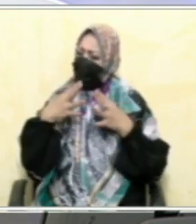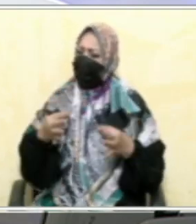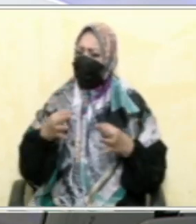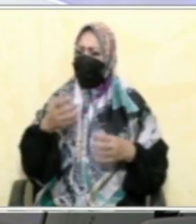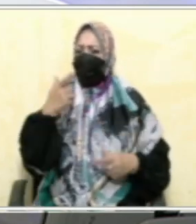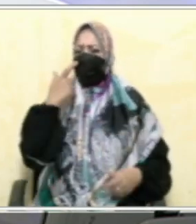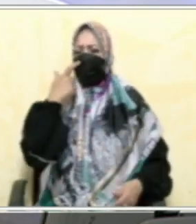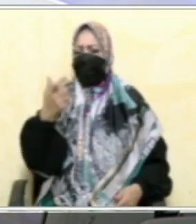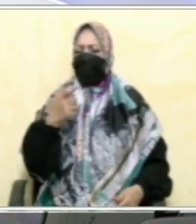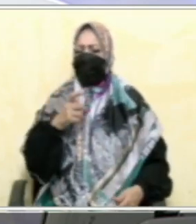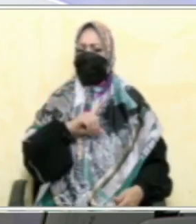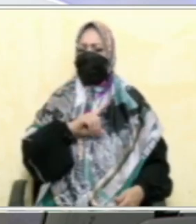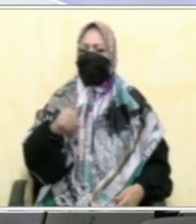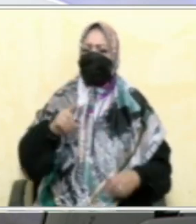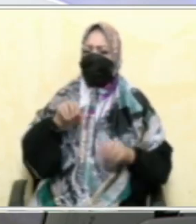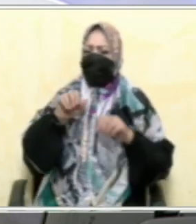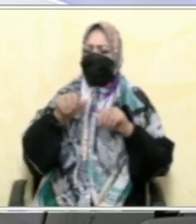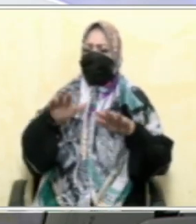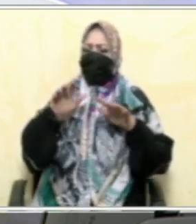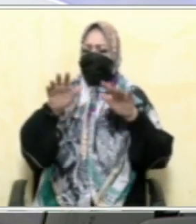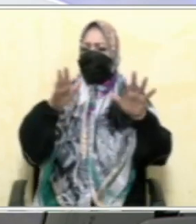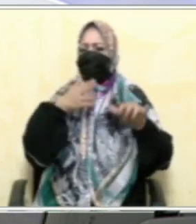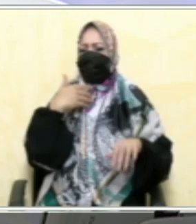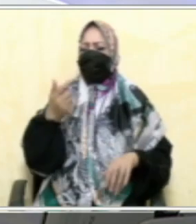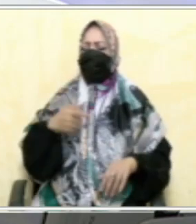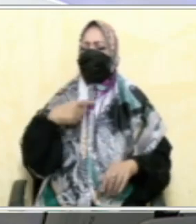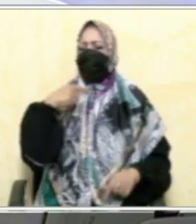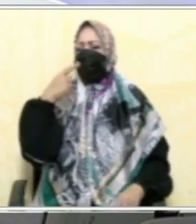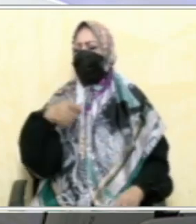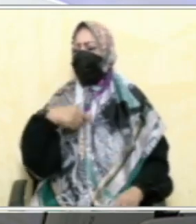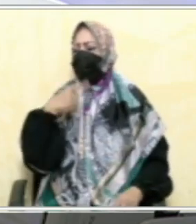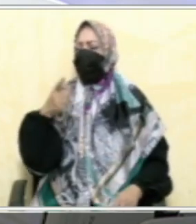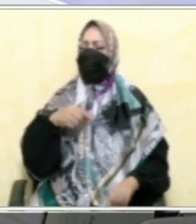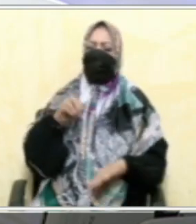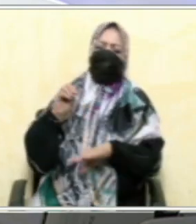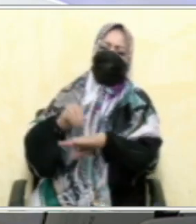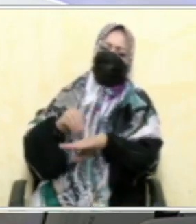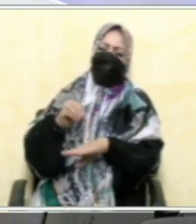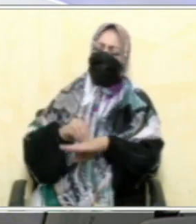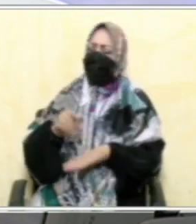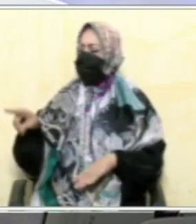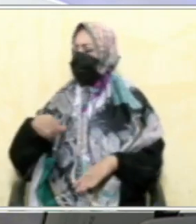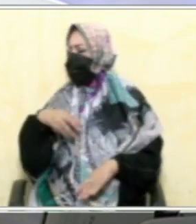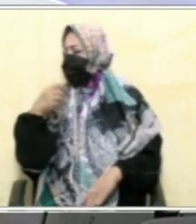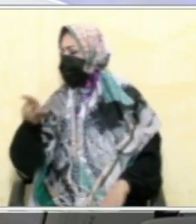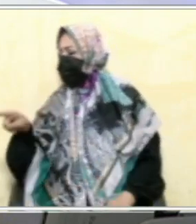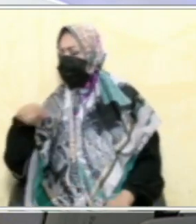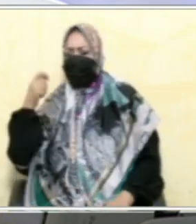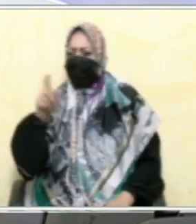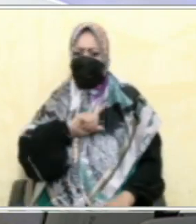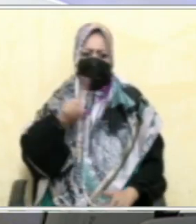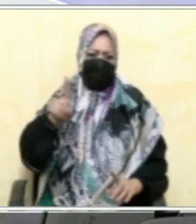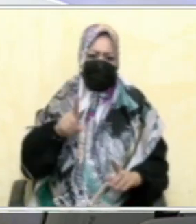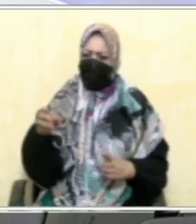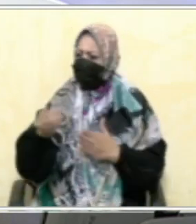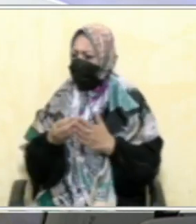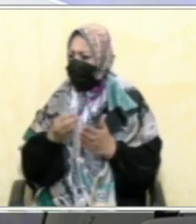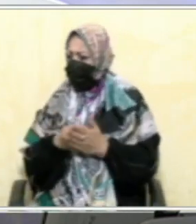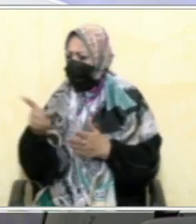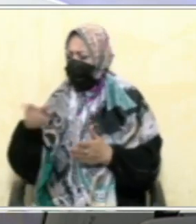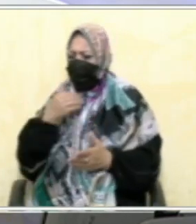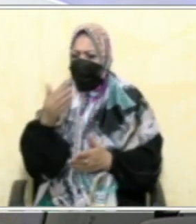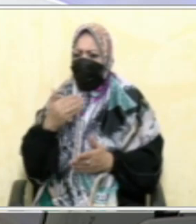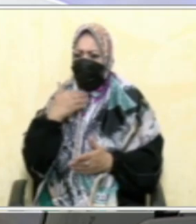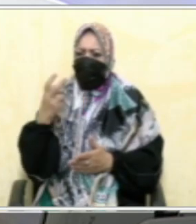فلانه ردوا بالكم تشروا منه، أراه فيه حب العلفة، أراه الحب هذا لا يجوز أضحية. يعني سبحان الله، فبدل ما نحن